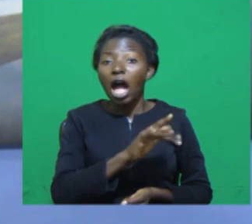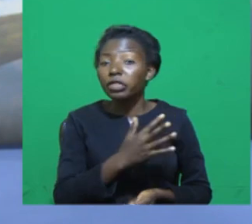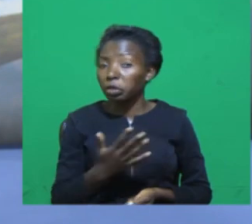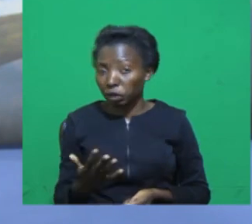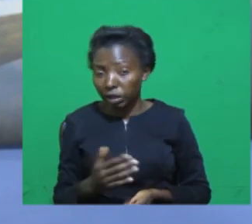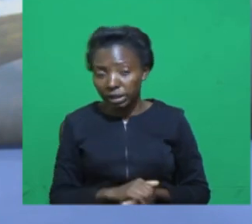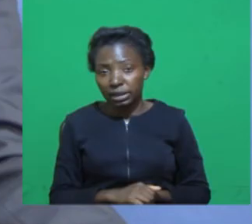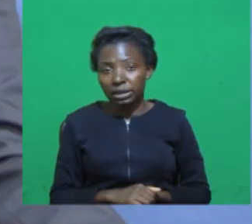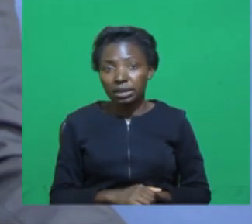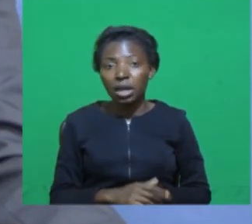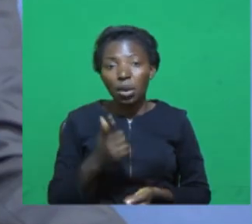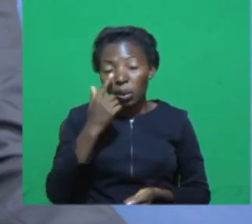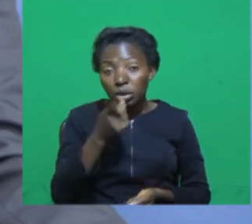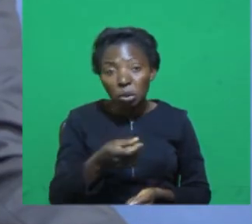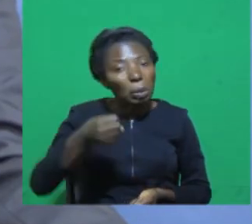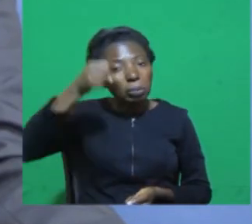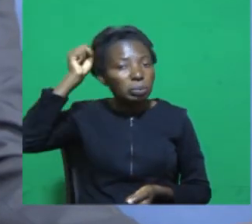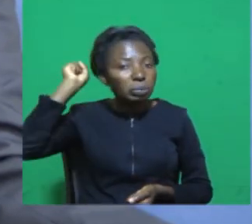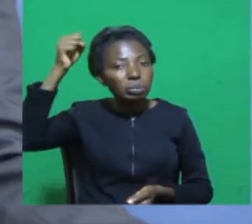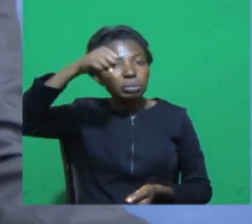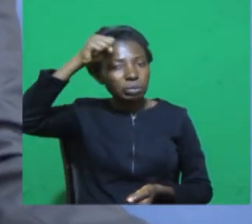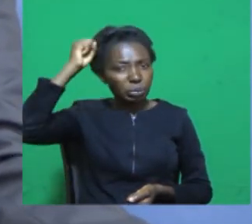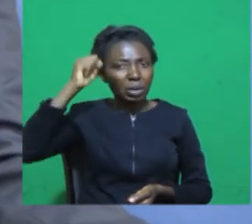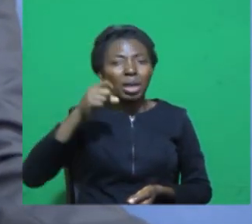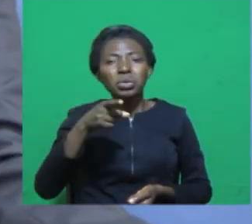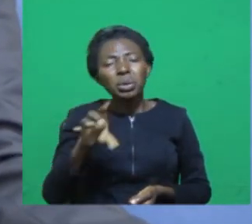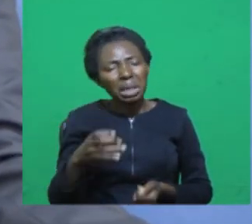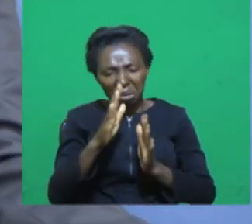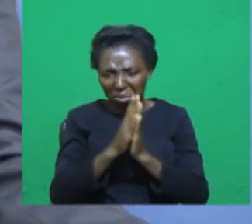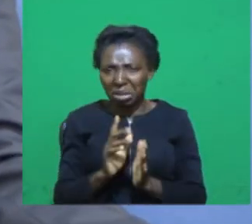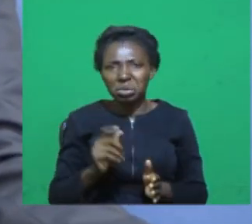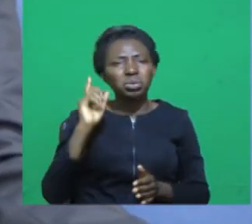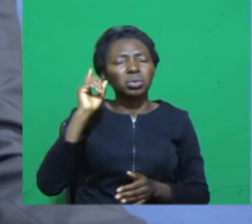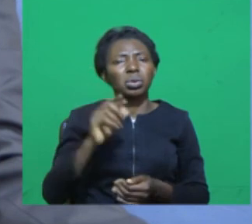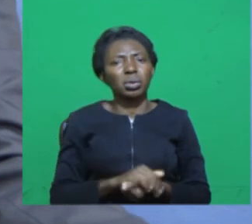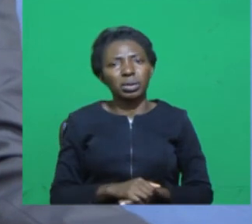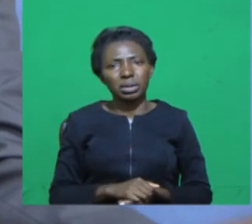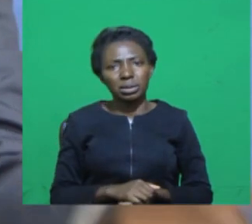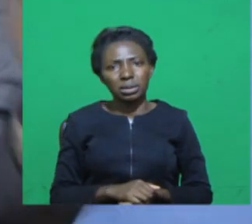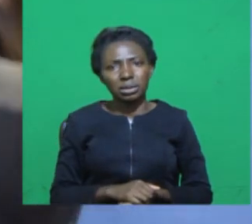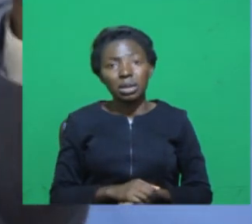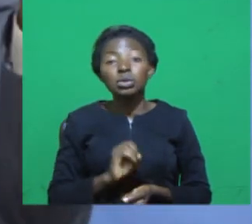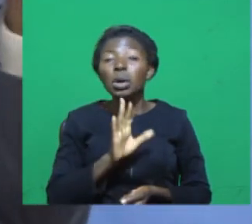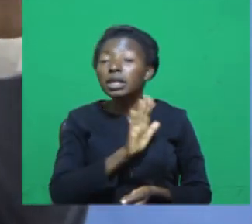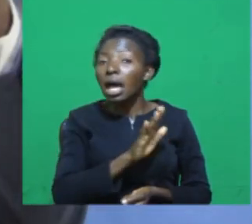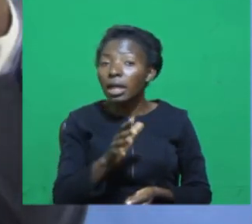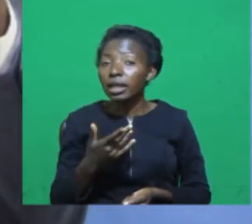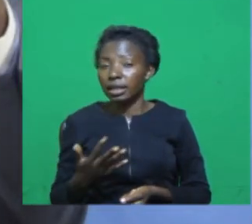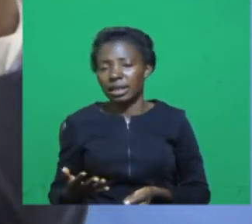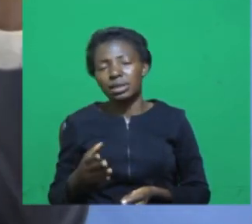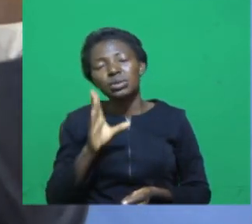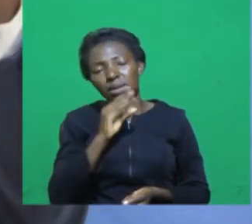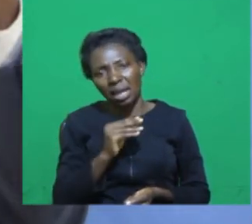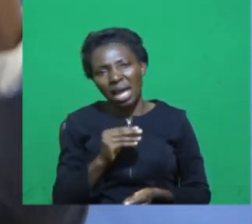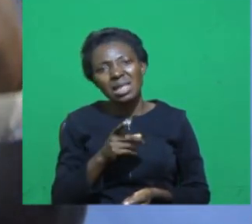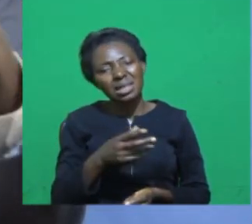zvinhu chero wakagerwa zvawakaita izvo ungatadze kunamatere. Handiti wazviona. Saka kune zvimwe zvinhu zvekuti unogona kuti